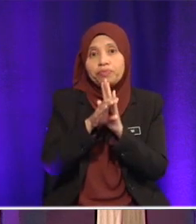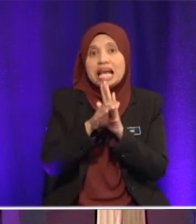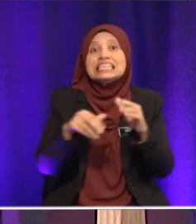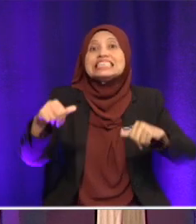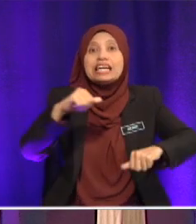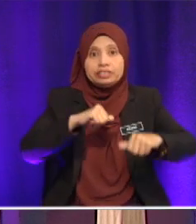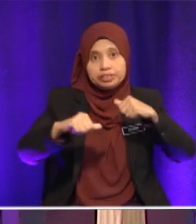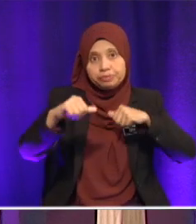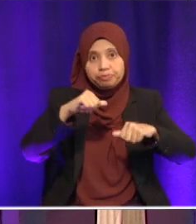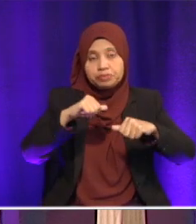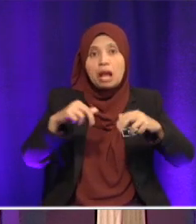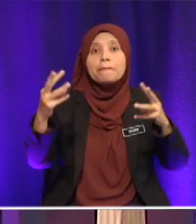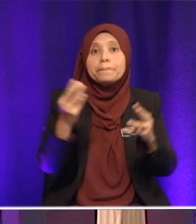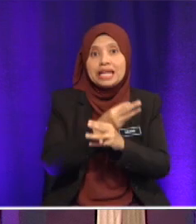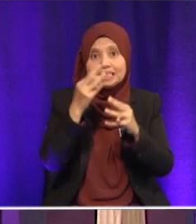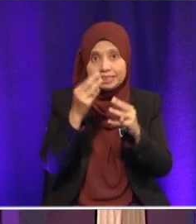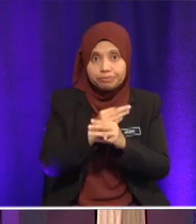sains matematika